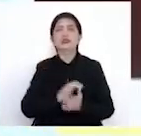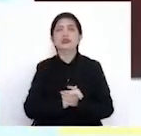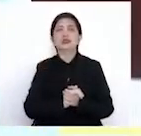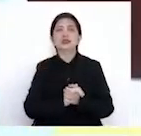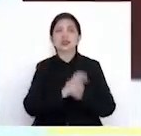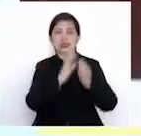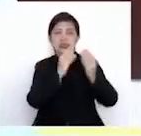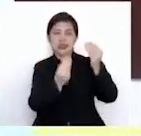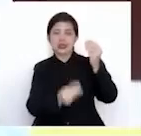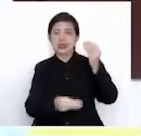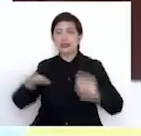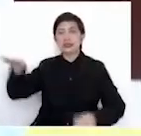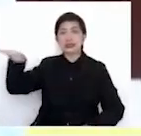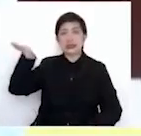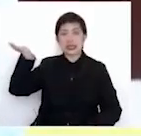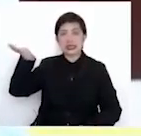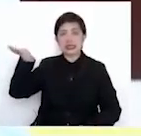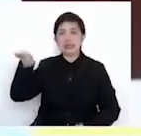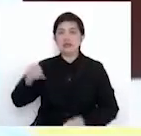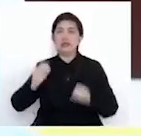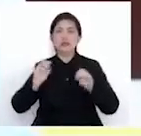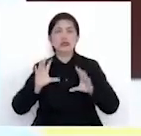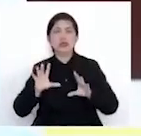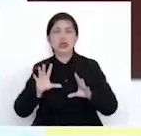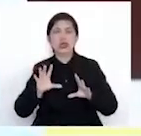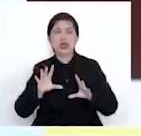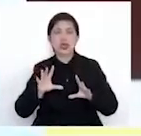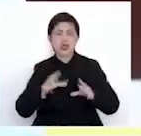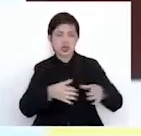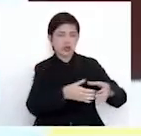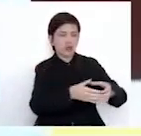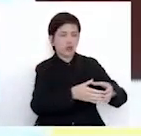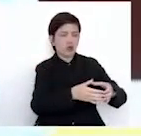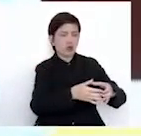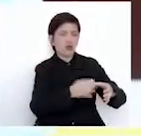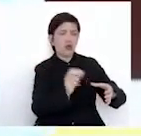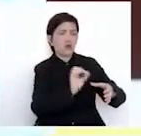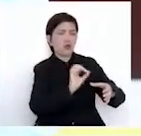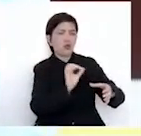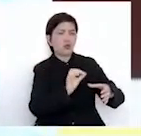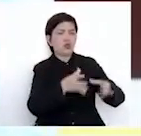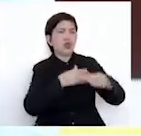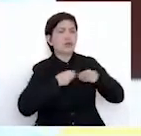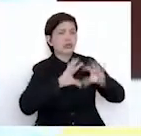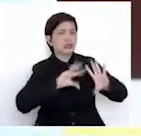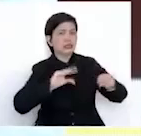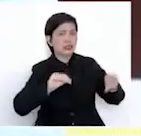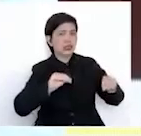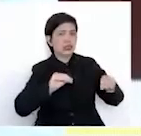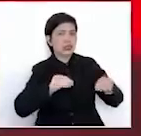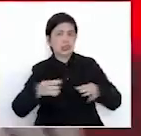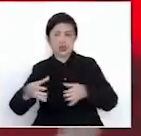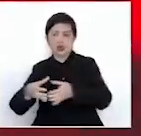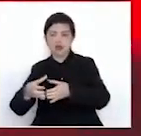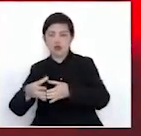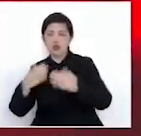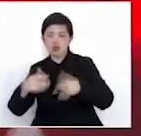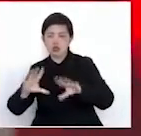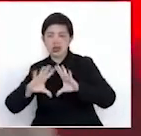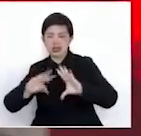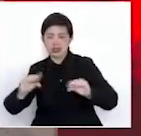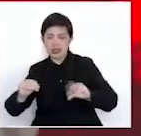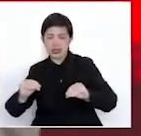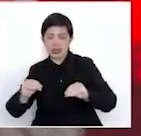golongan yang belum dapat pekerjaan ada juga yang sudah bekerja saya dapat curhatan Mas Pram ya mereka di PHK